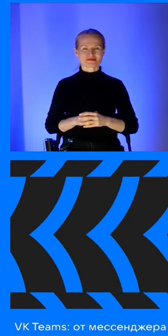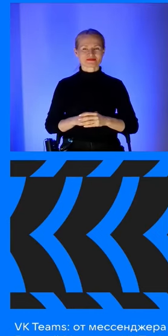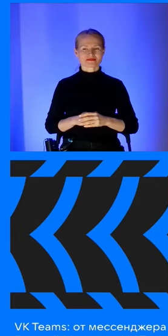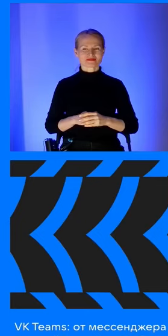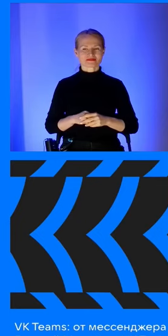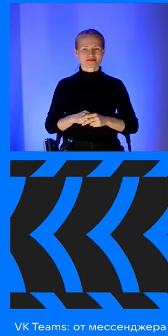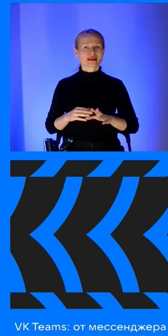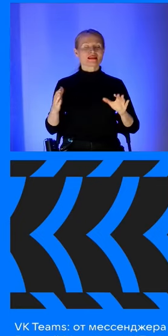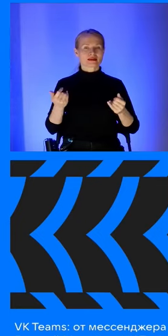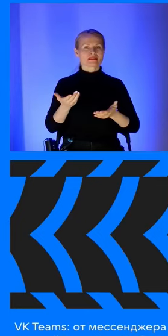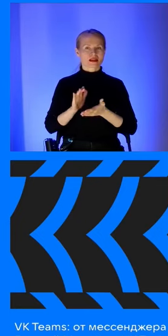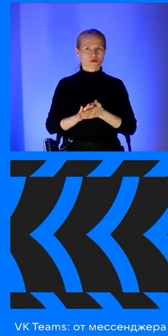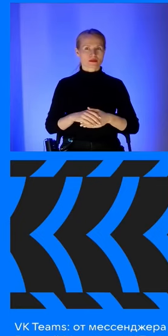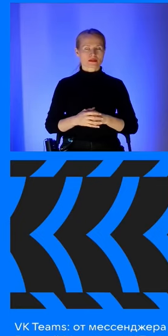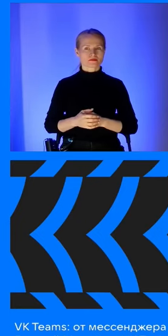Давайте знакомиться.